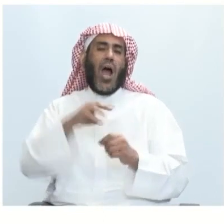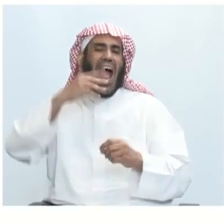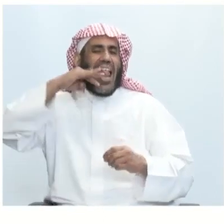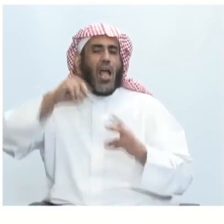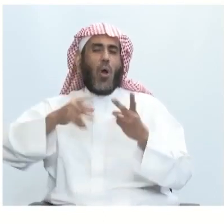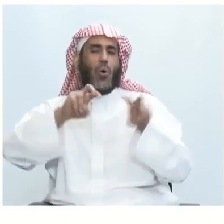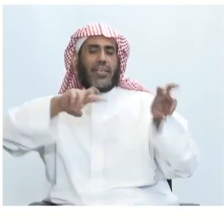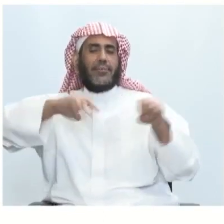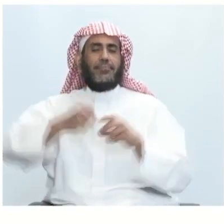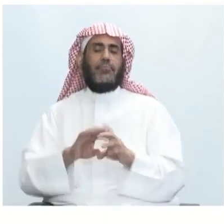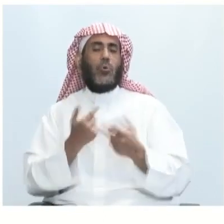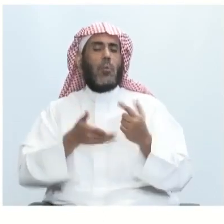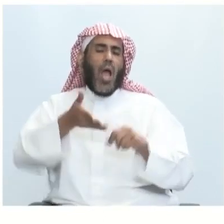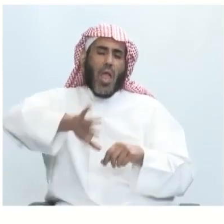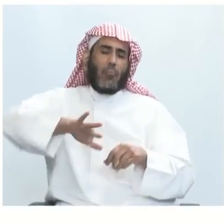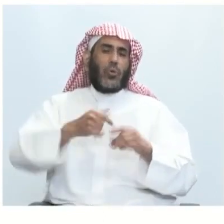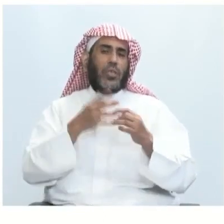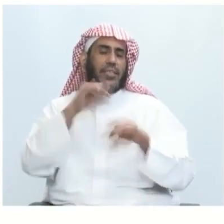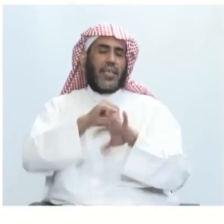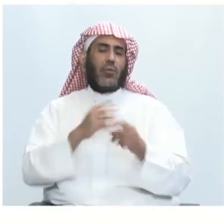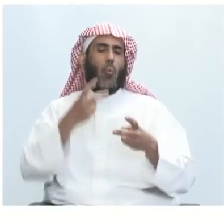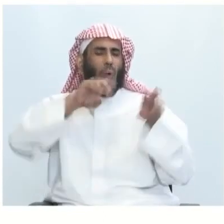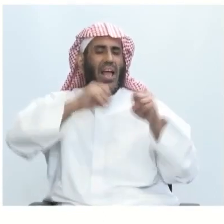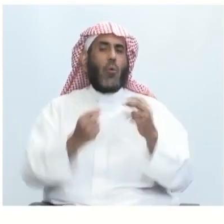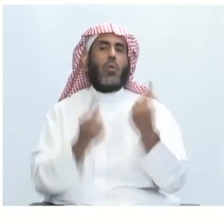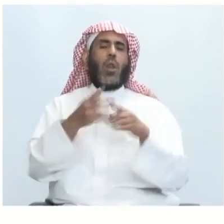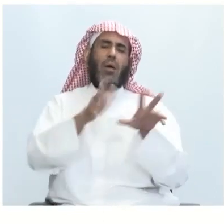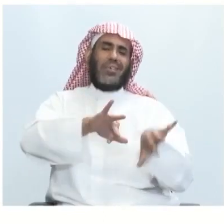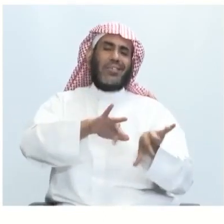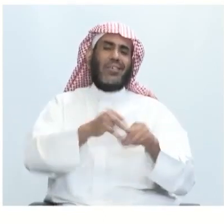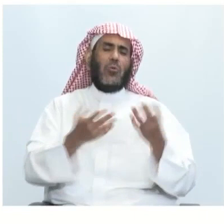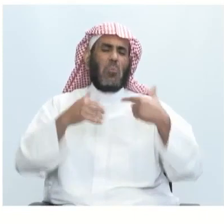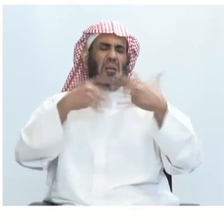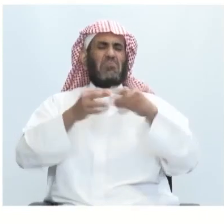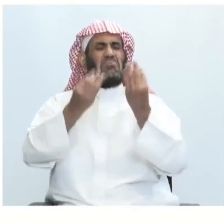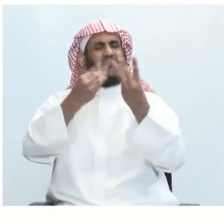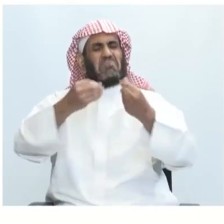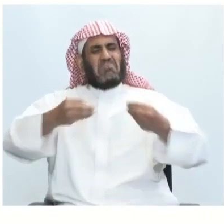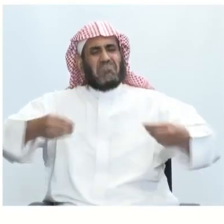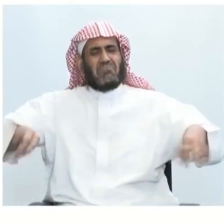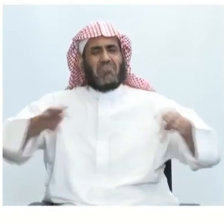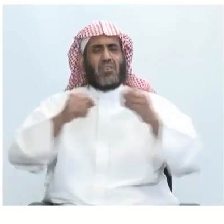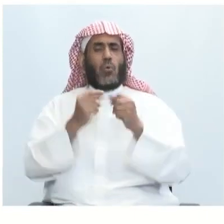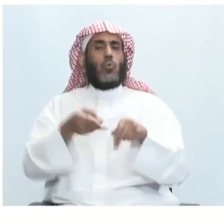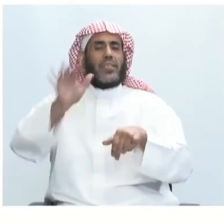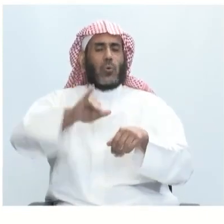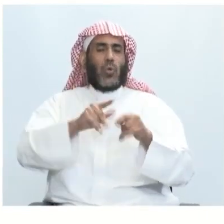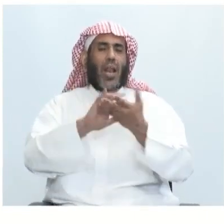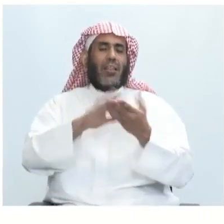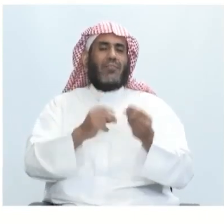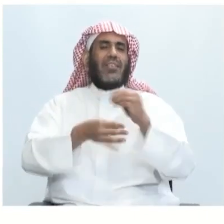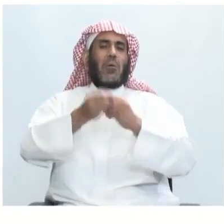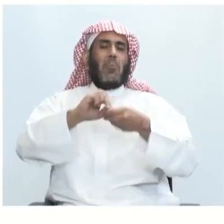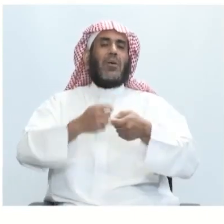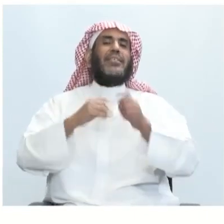الحيوانيه وعندما يموت الانسان والحيوان والنبات تبلى اجسامهم وتتحلل الى عناصرها وتعود الى الارض فتتم